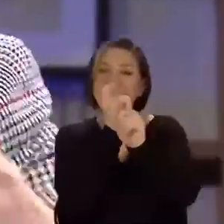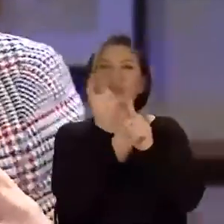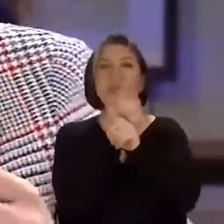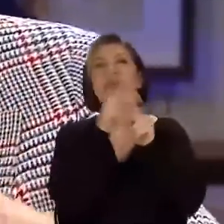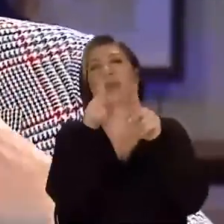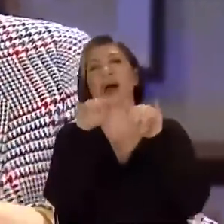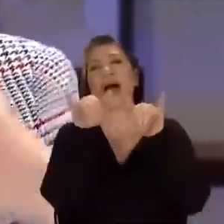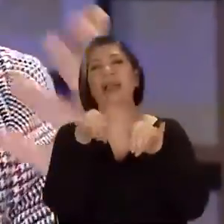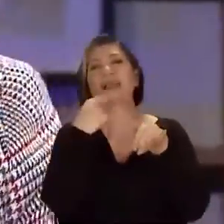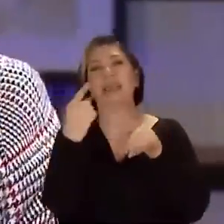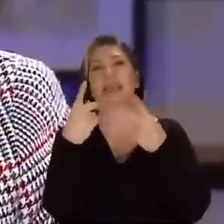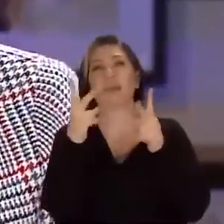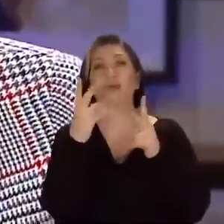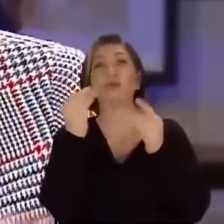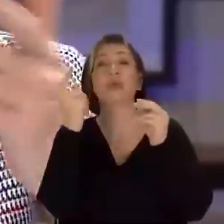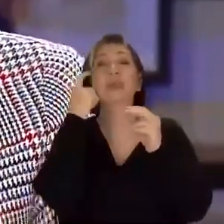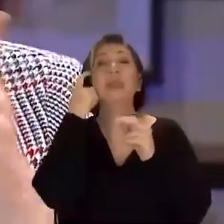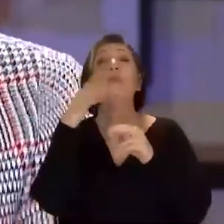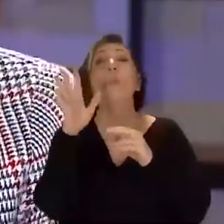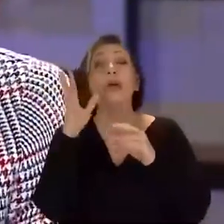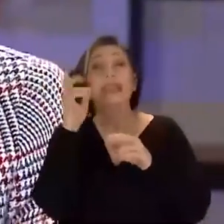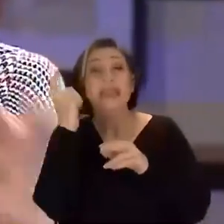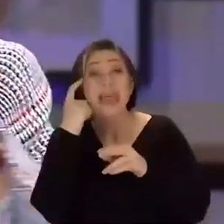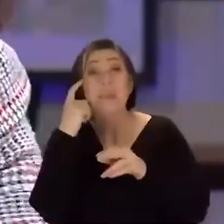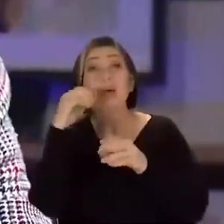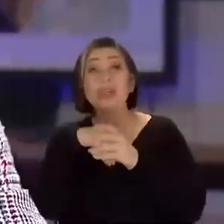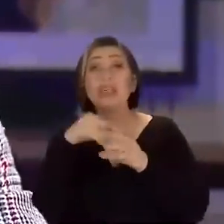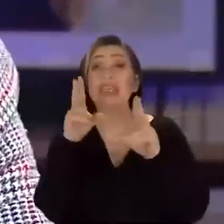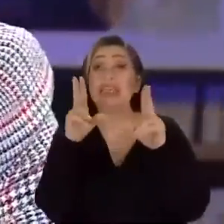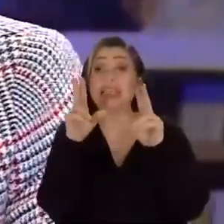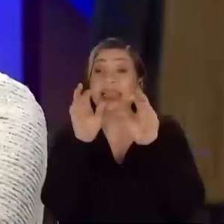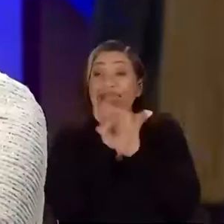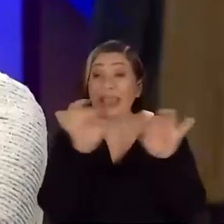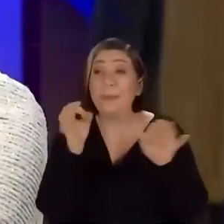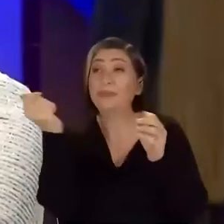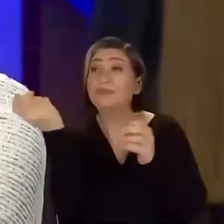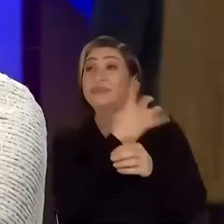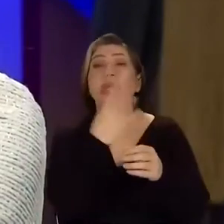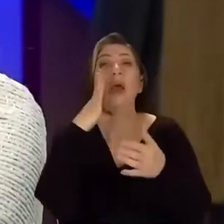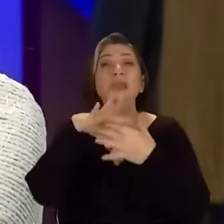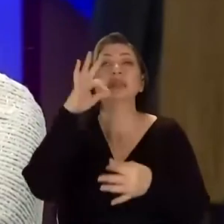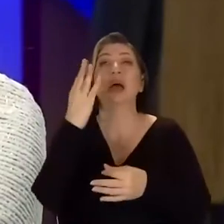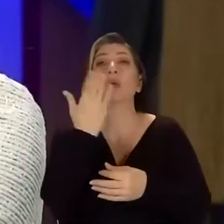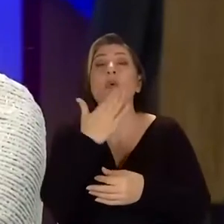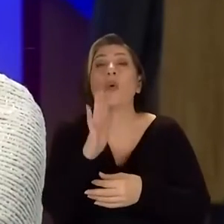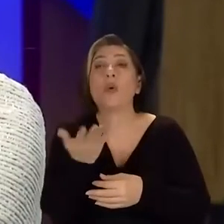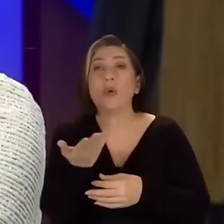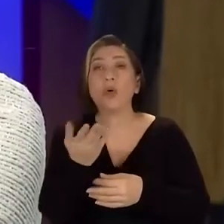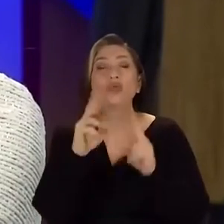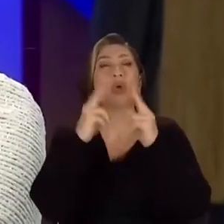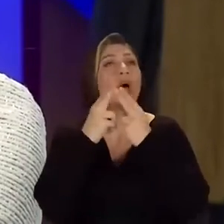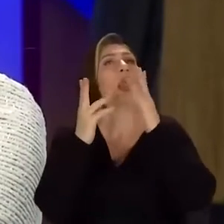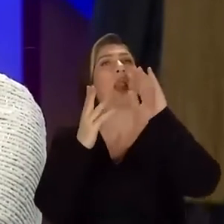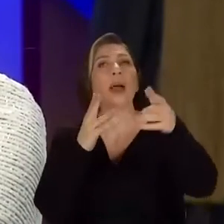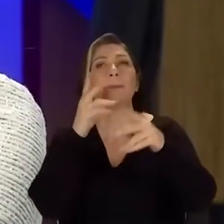Dünyada zaten hani çok tanınmıyor ama tanımak için de yeterli sayıda insan var. Yani dünyada nereye giderseniz gidin